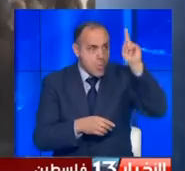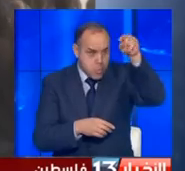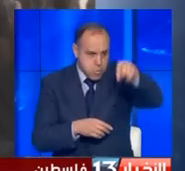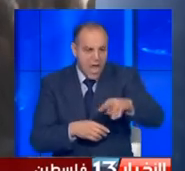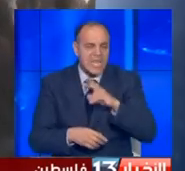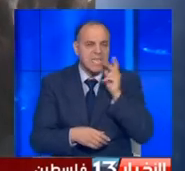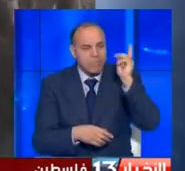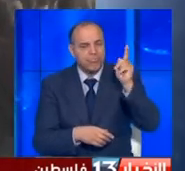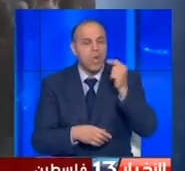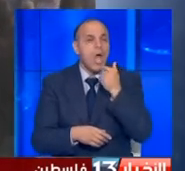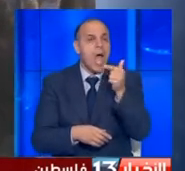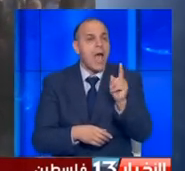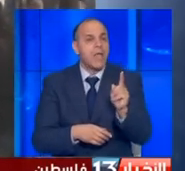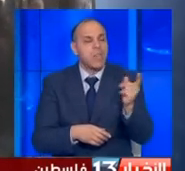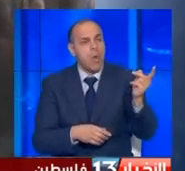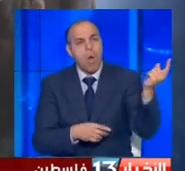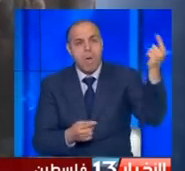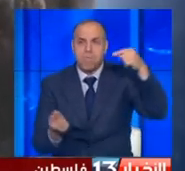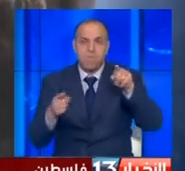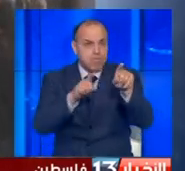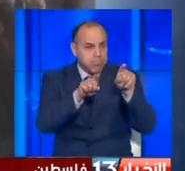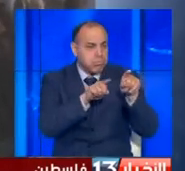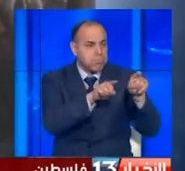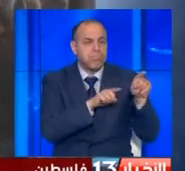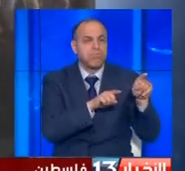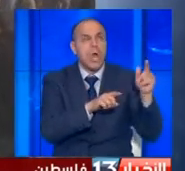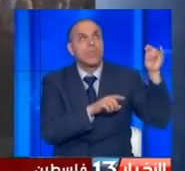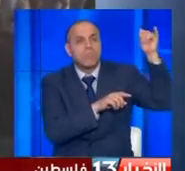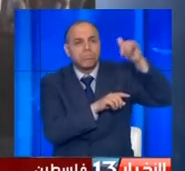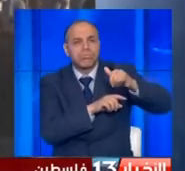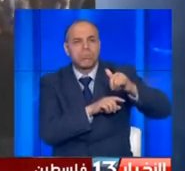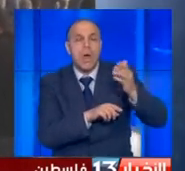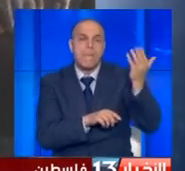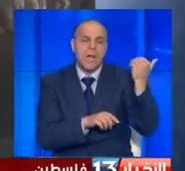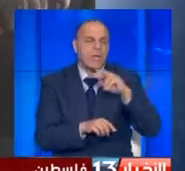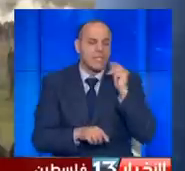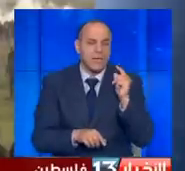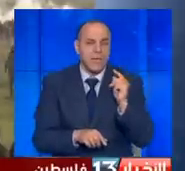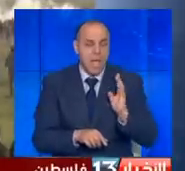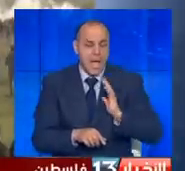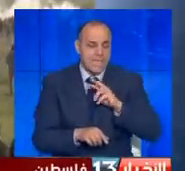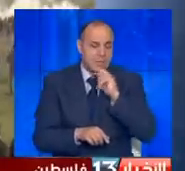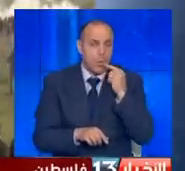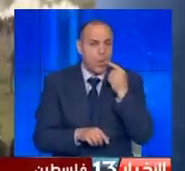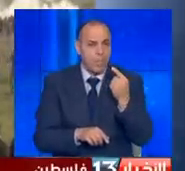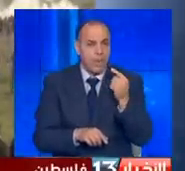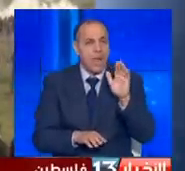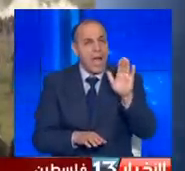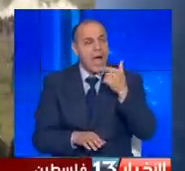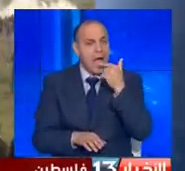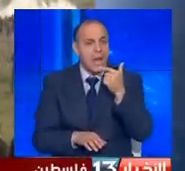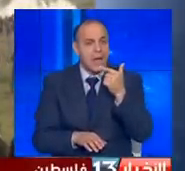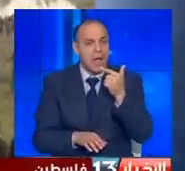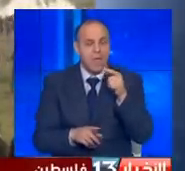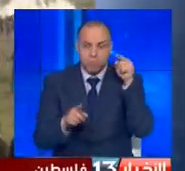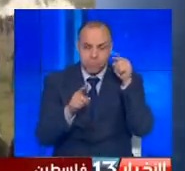الاسرائيلي الذي رد بقذيفه الدبابات والقصف الجوي بالطائرات جيش الاحتلال الاسرائيلي اعلن عن